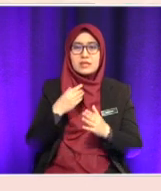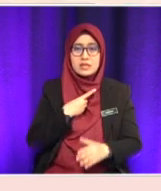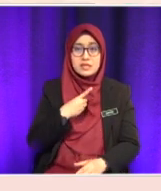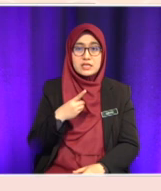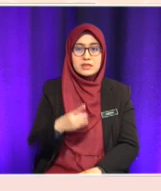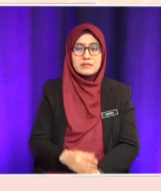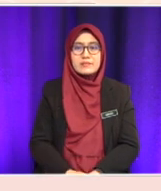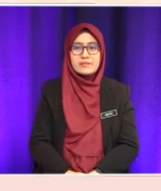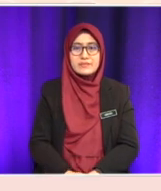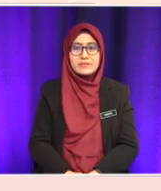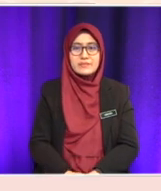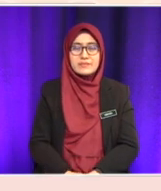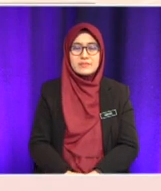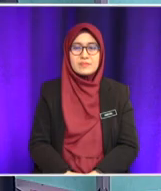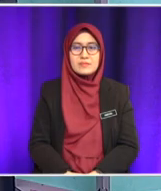betul